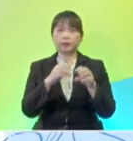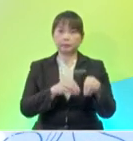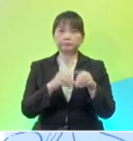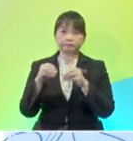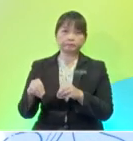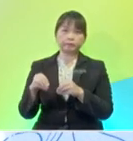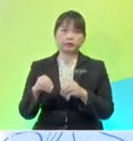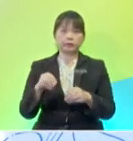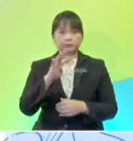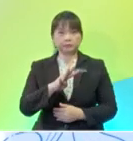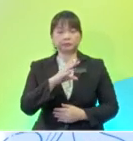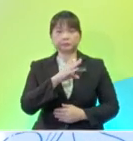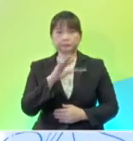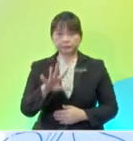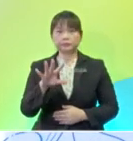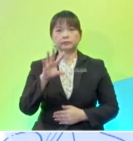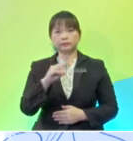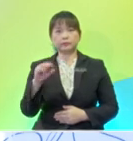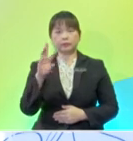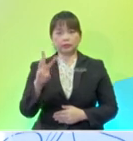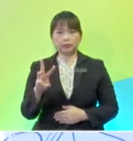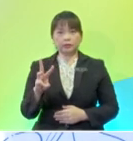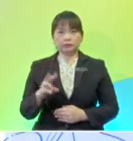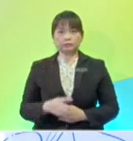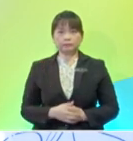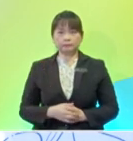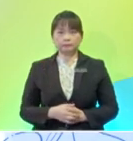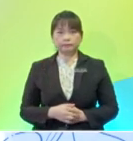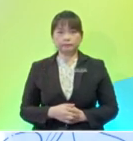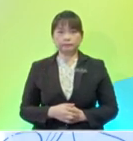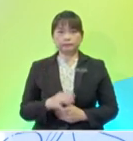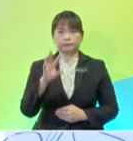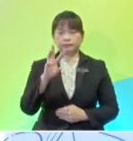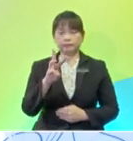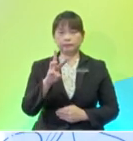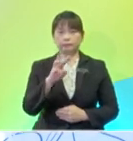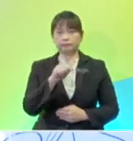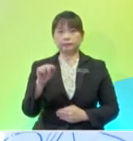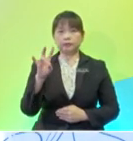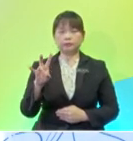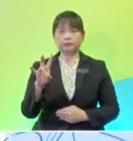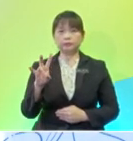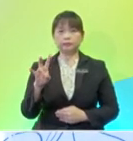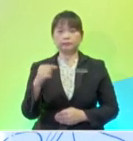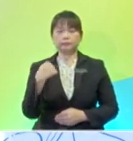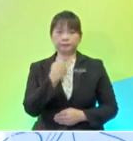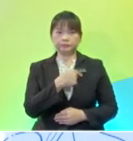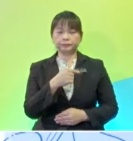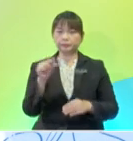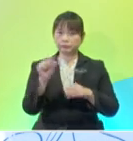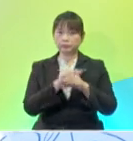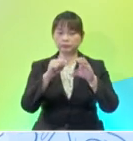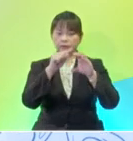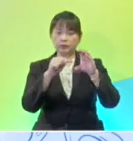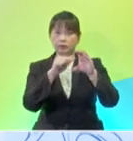4 5 dan juga 6 oke 6 ke-7 kita perlu pakai jari-jari baru jadi